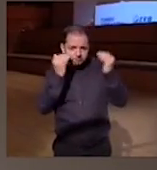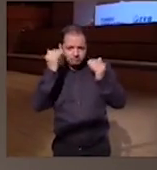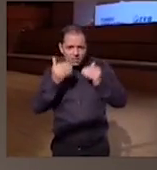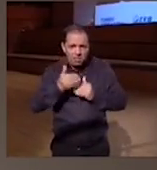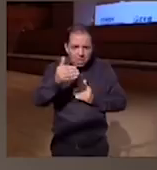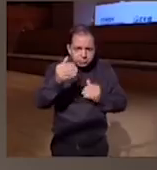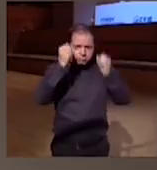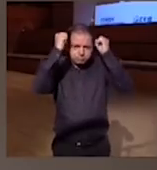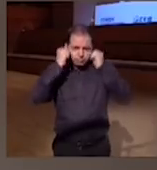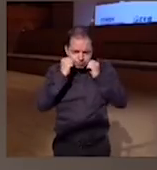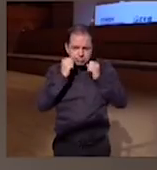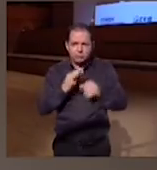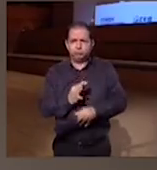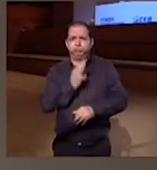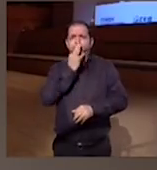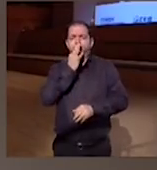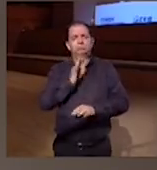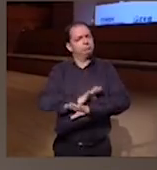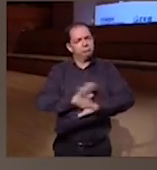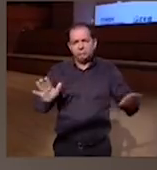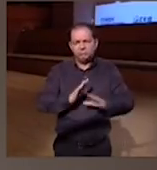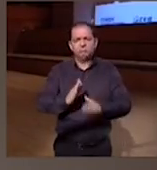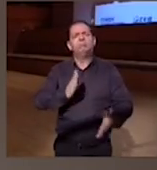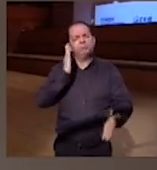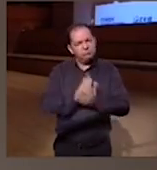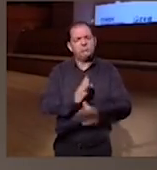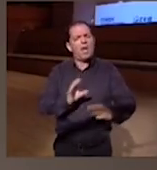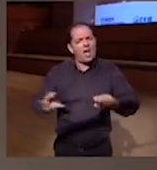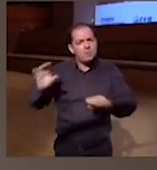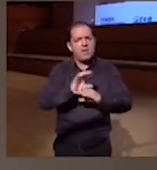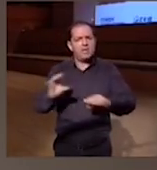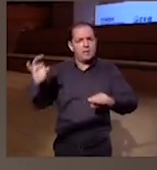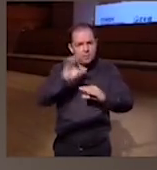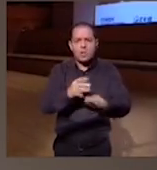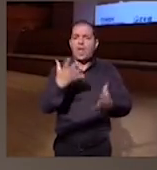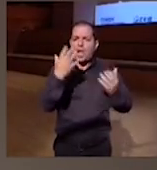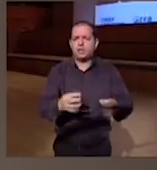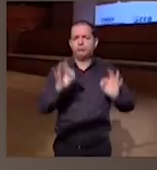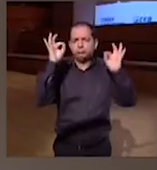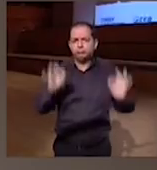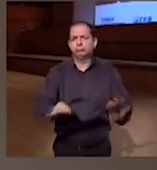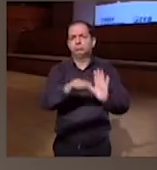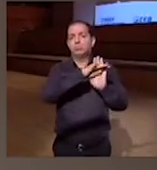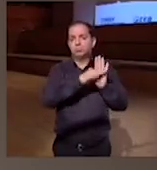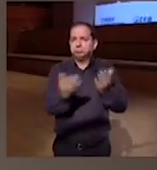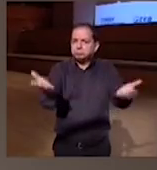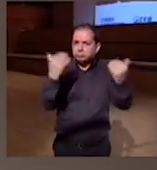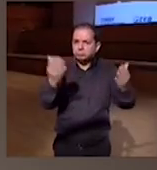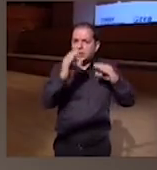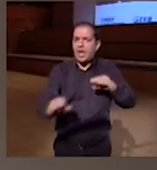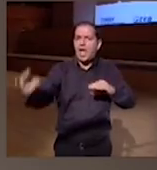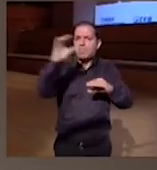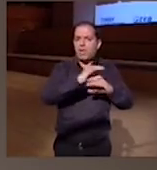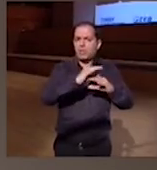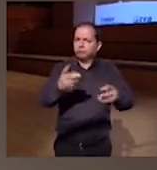Υπάρχουν αδιάβλητοι κανόνες ανταγωνισμού και κανόνες ίσης μεταχείρισης για όποιον επιθυμεί να δραστηριοποιηθεί στη χώρα μας. Οι